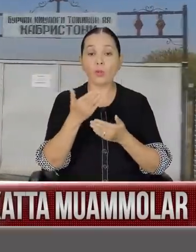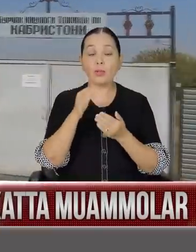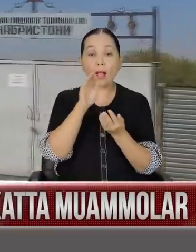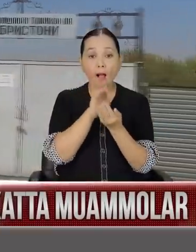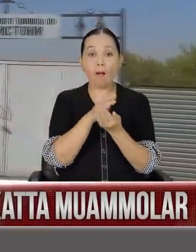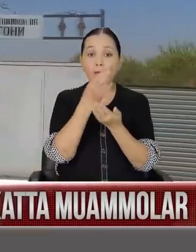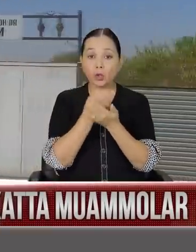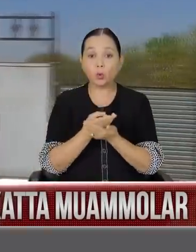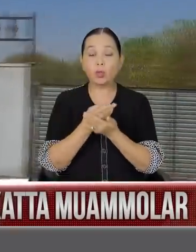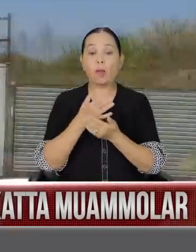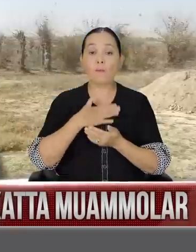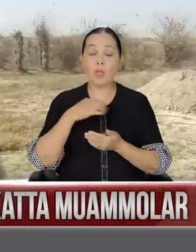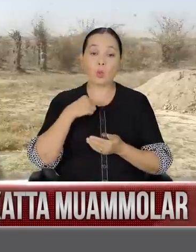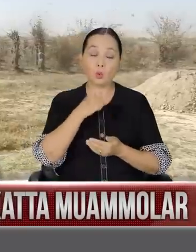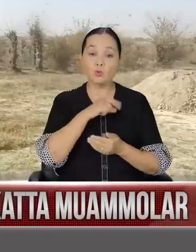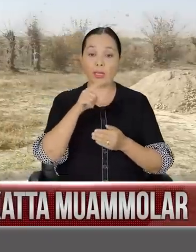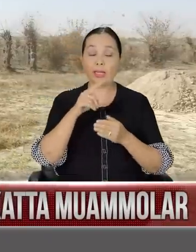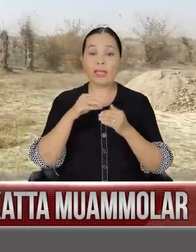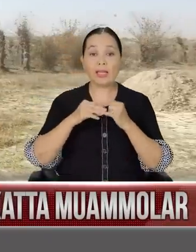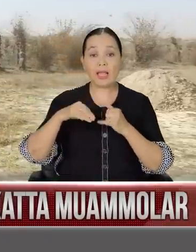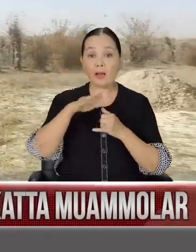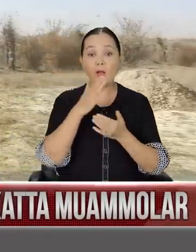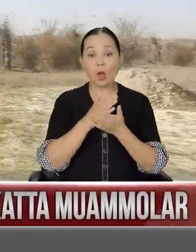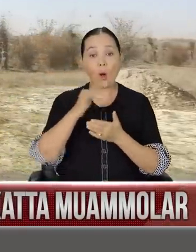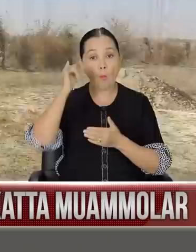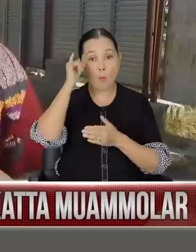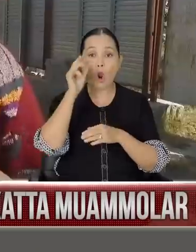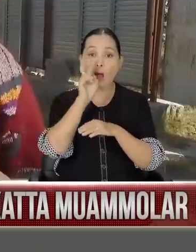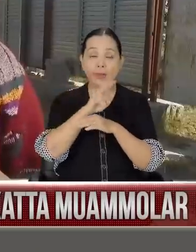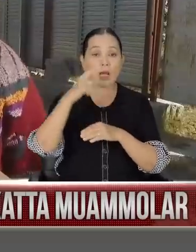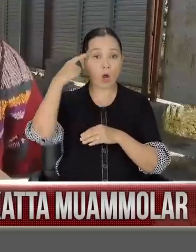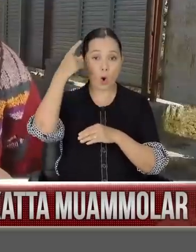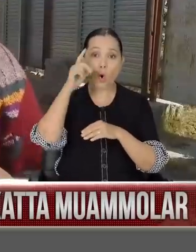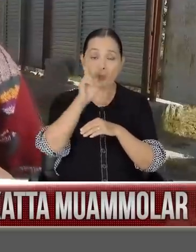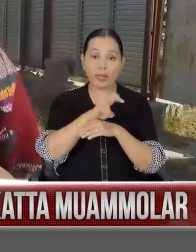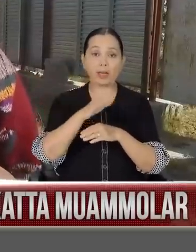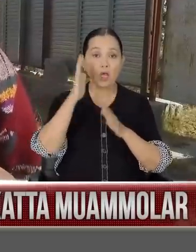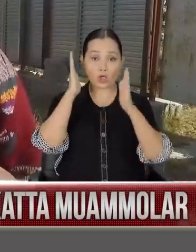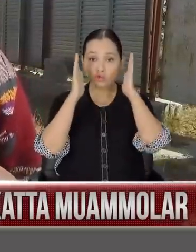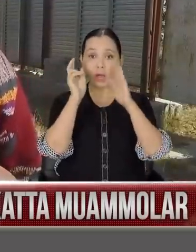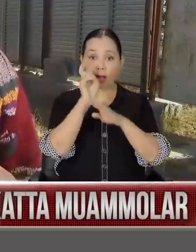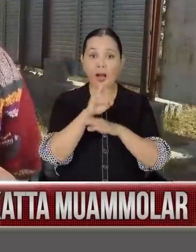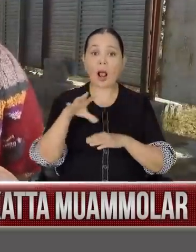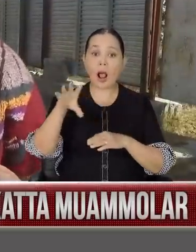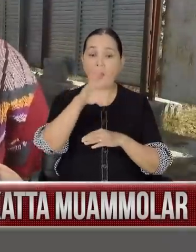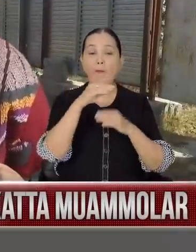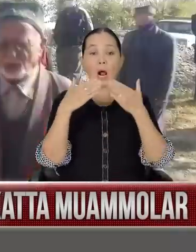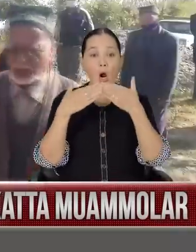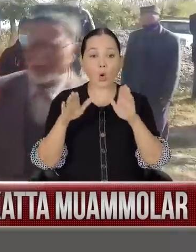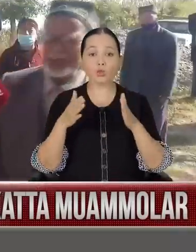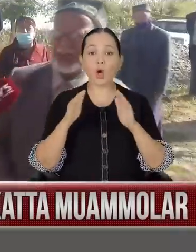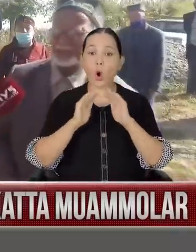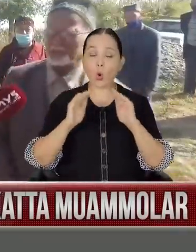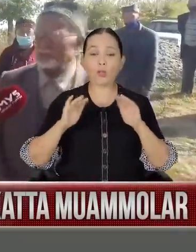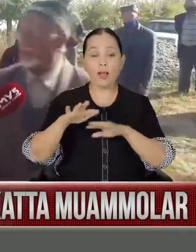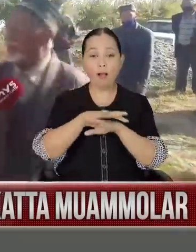qabrda yotibdi. Men o'zim mana shu yerda yerim bor. Molam kiradi, qo'y ham kiradi, eshak ham kiradi, mana har tarafi ochiq.